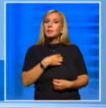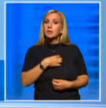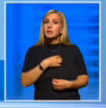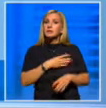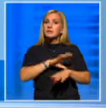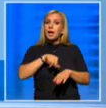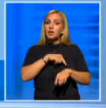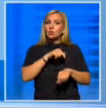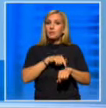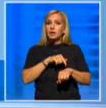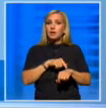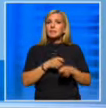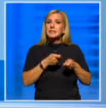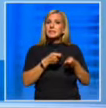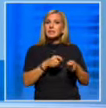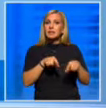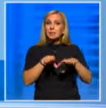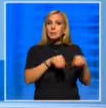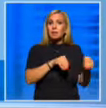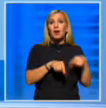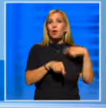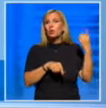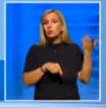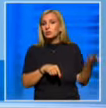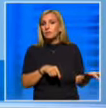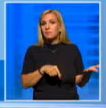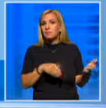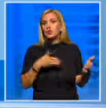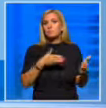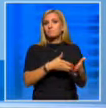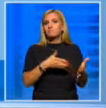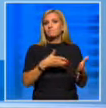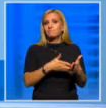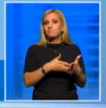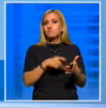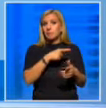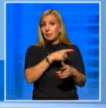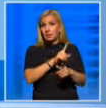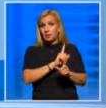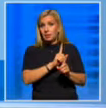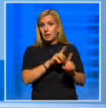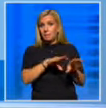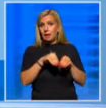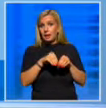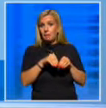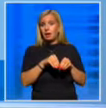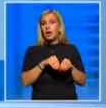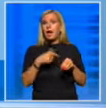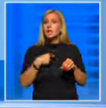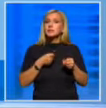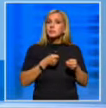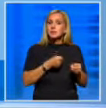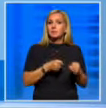да бъдат приети и всъщност от другата страна това беше блокирано. Така че те не ги приемаха, а ние натискахме да ги